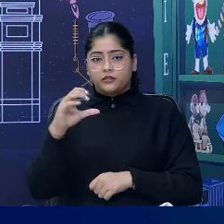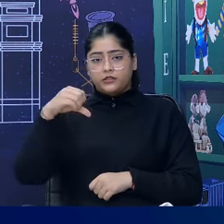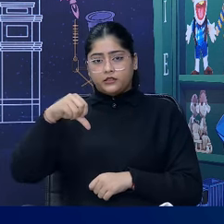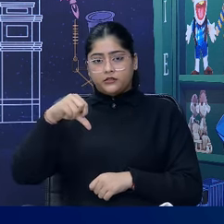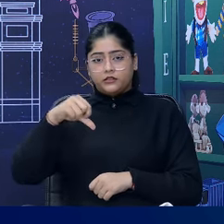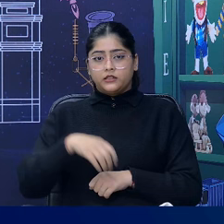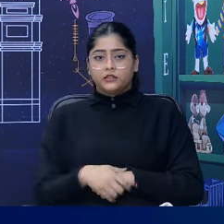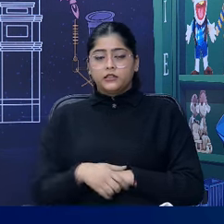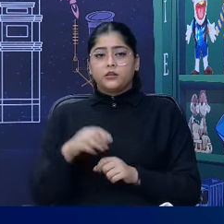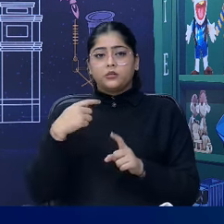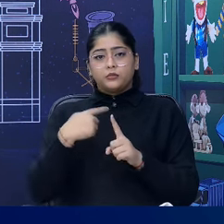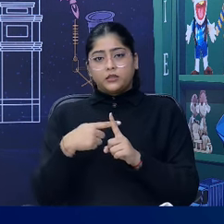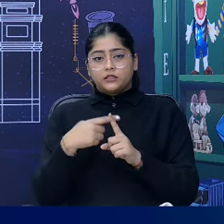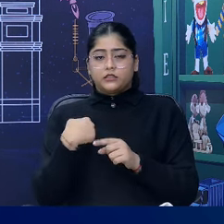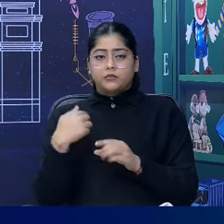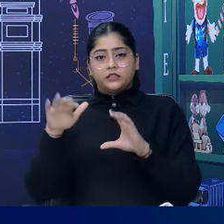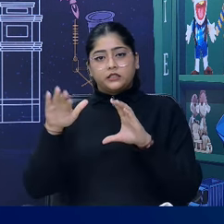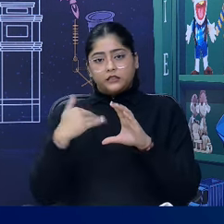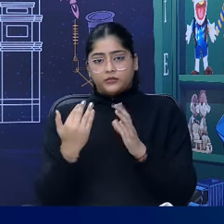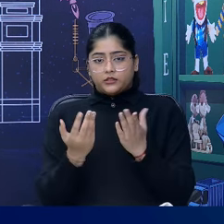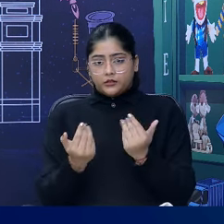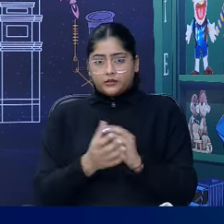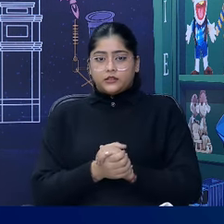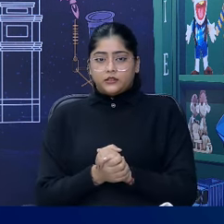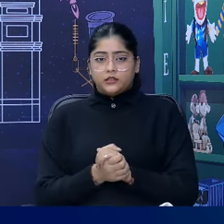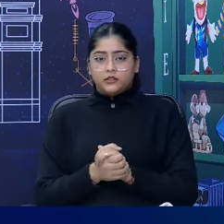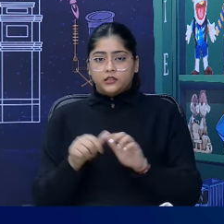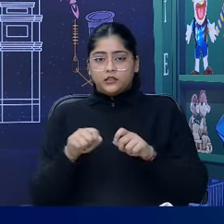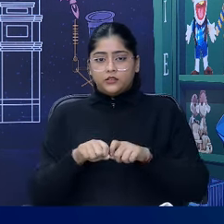8800440559. इसके अलावा आप हमें ईमेल लिख सकते हैं